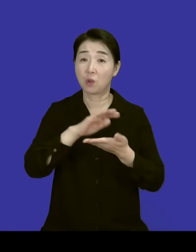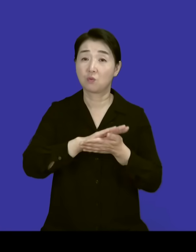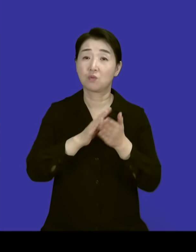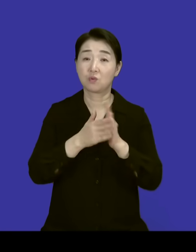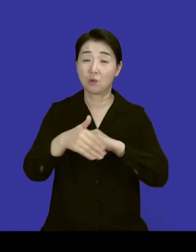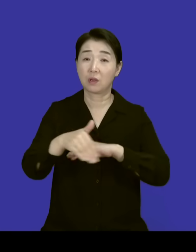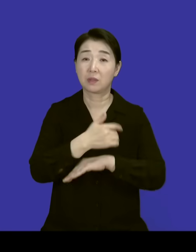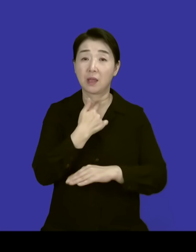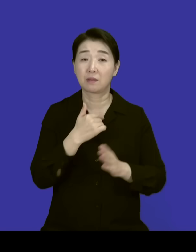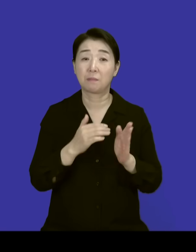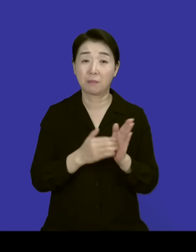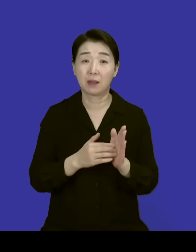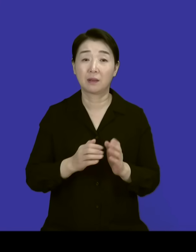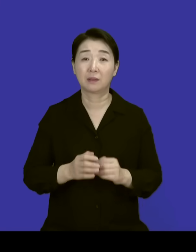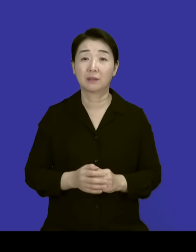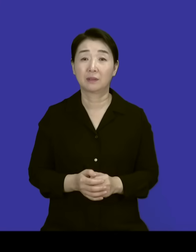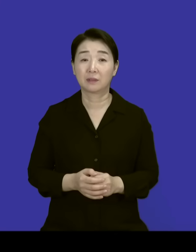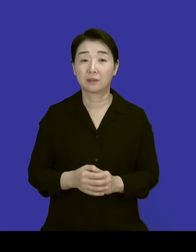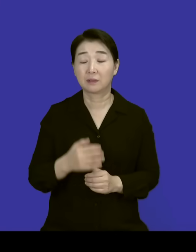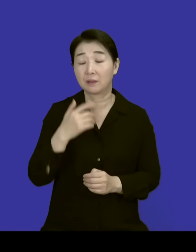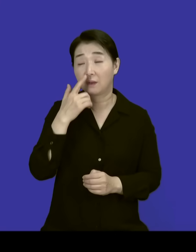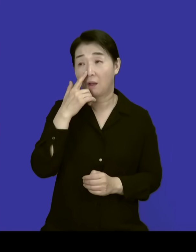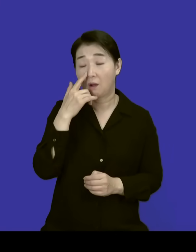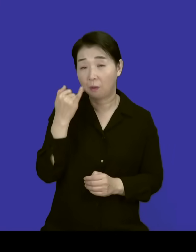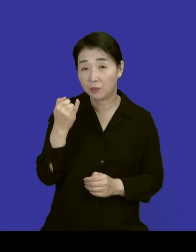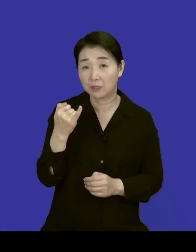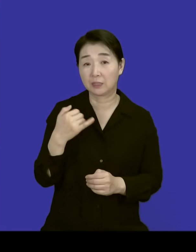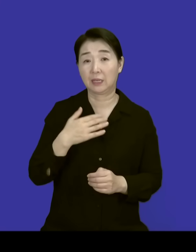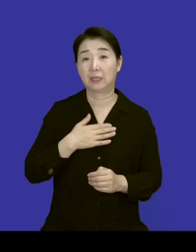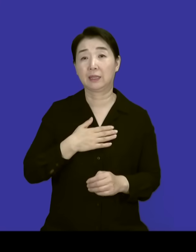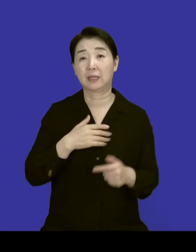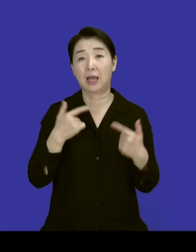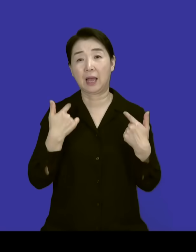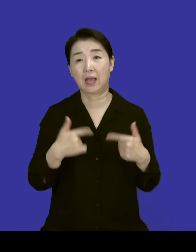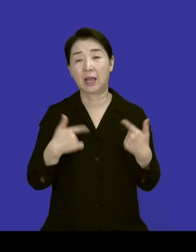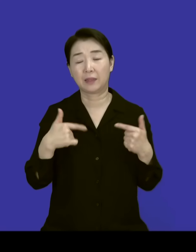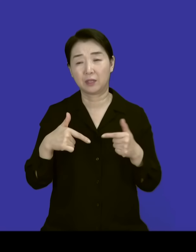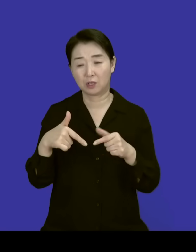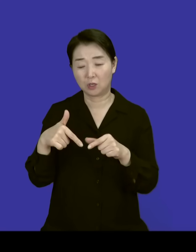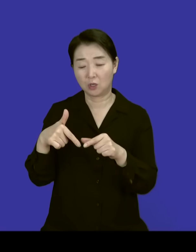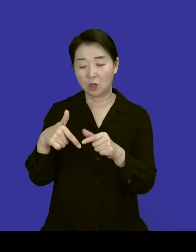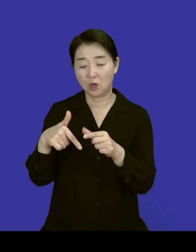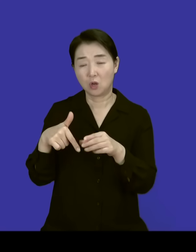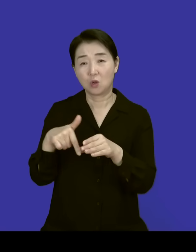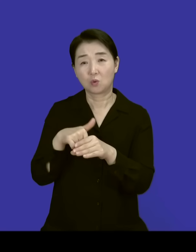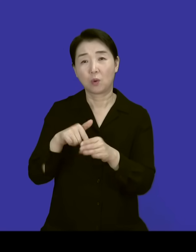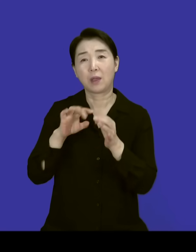동문 유치원이라고. 예. 어머니가 이제 그쪽으로 항상 저를 예. 계속 이제 바라셨는데 제가 자꾸 이제